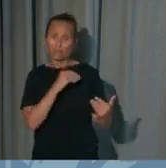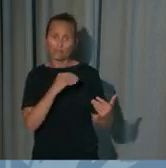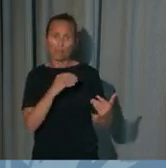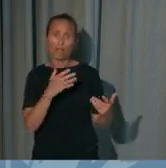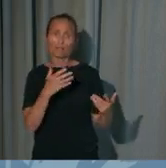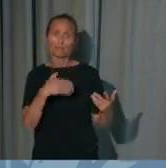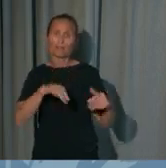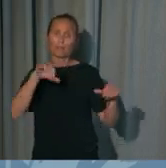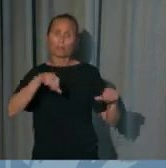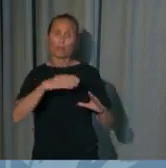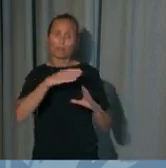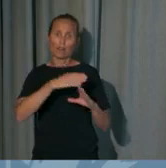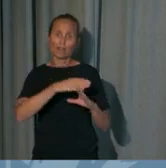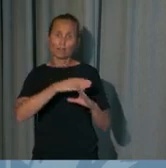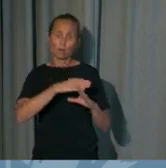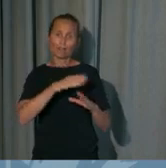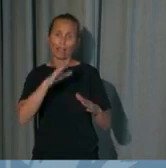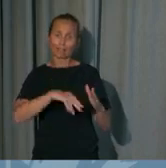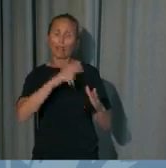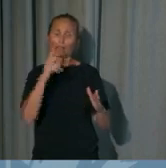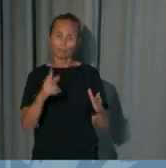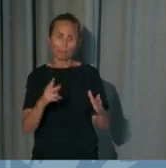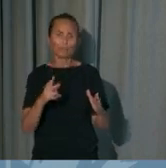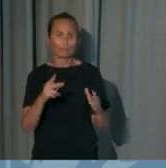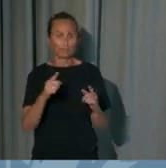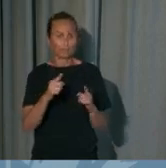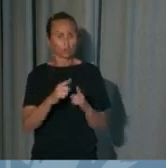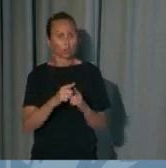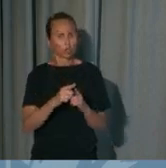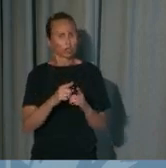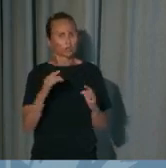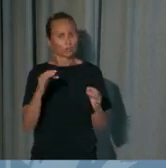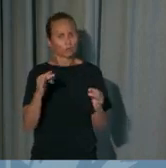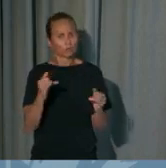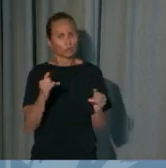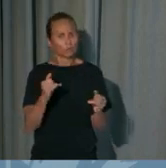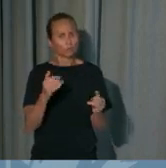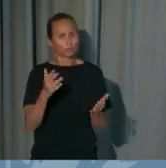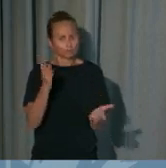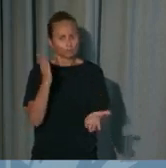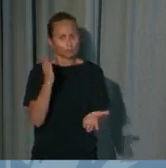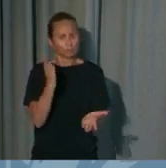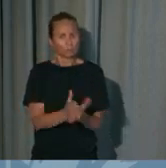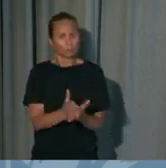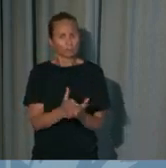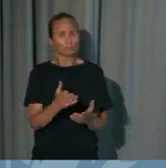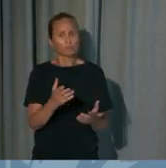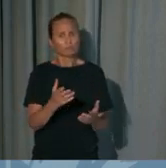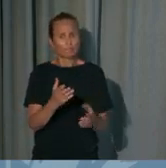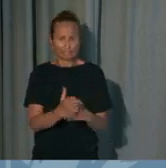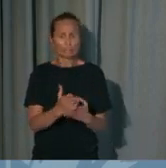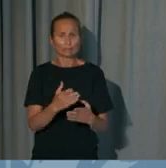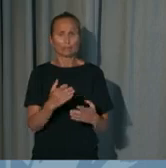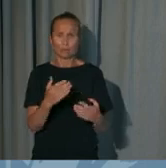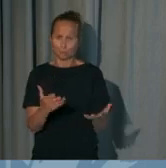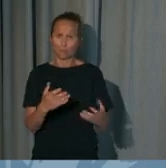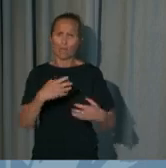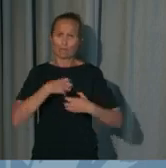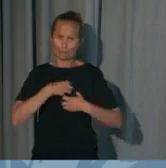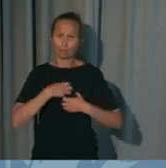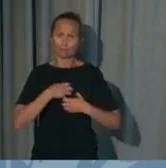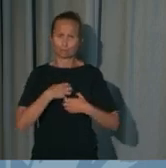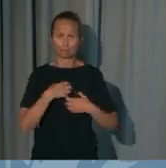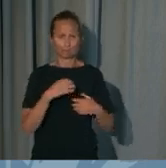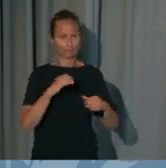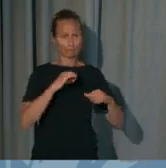jevnt over dårligere levekår enn andre, og er berettiget ofte redde for seg